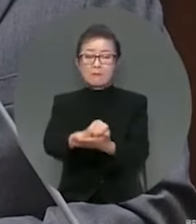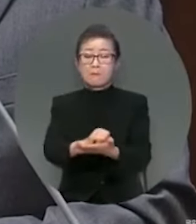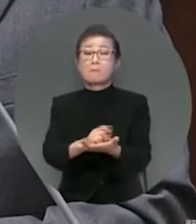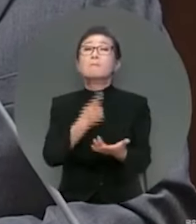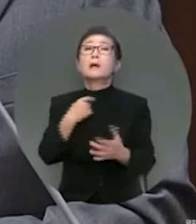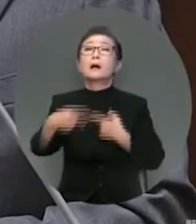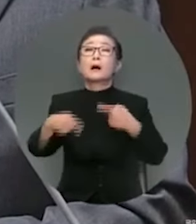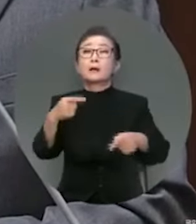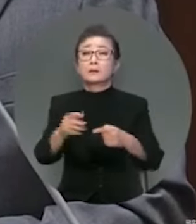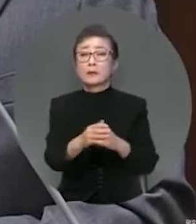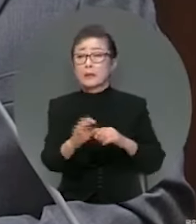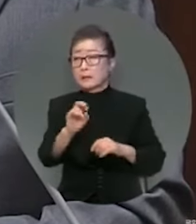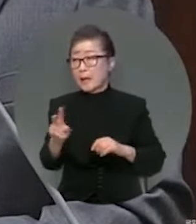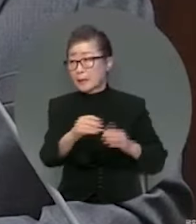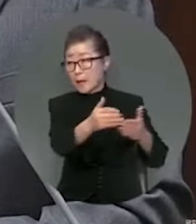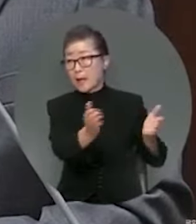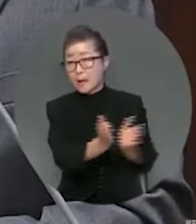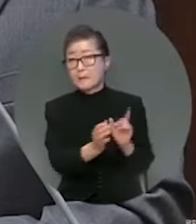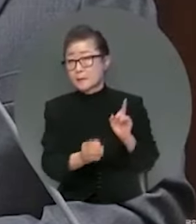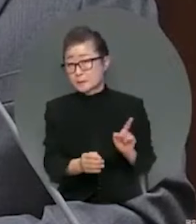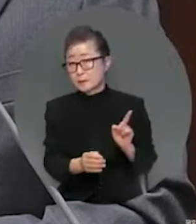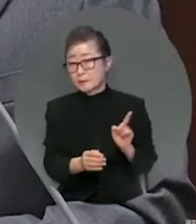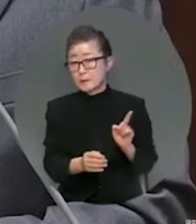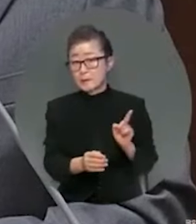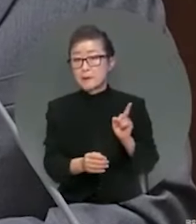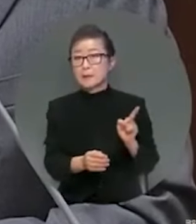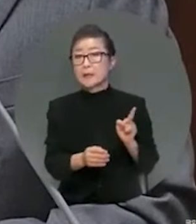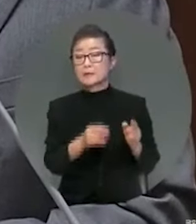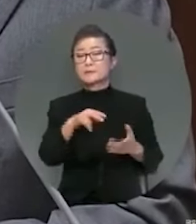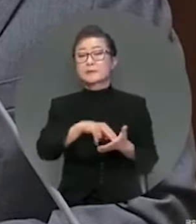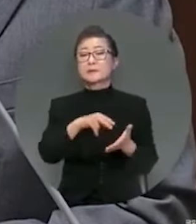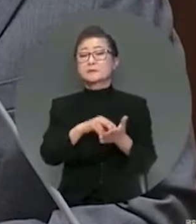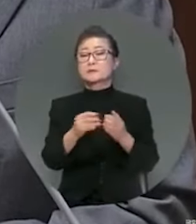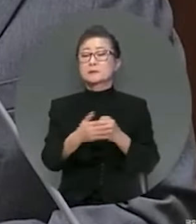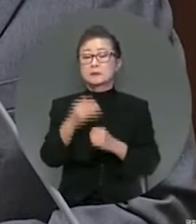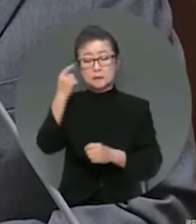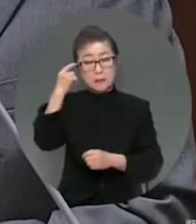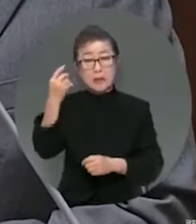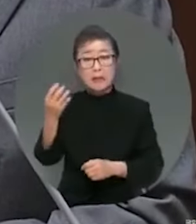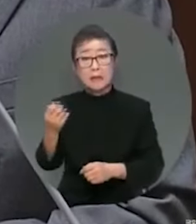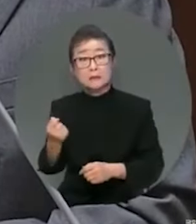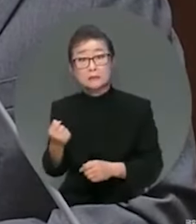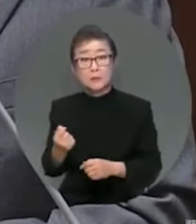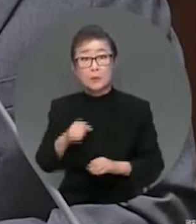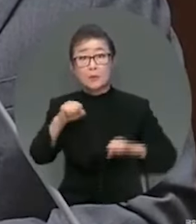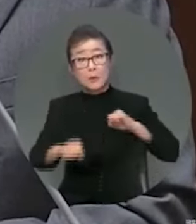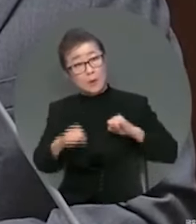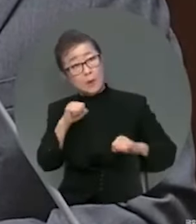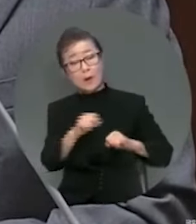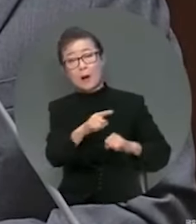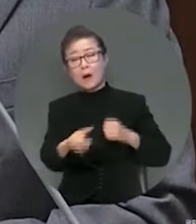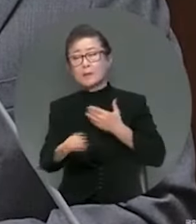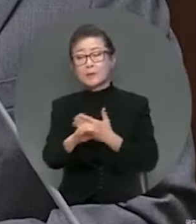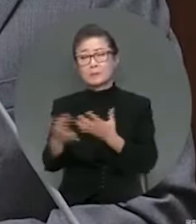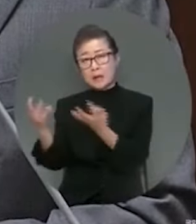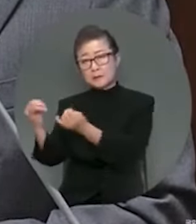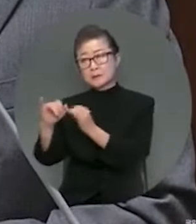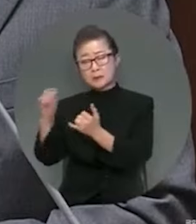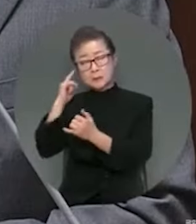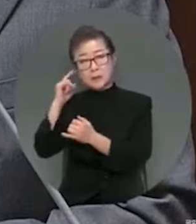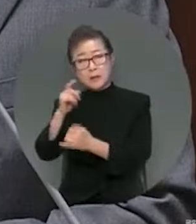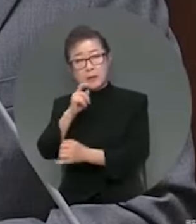지금 의원님께서 말씀하신 그런 생각 때문에 그렇게 했다 그러면 정말 수많은 국민들이